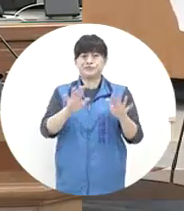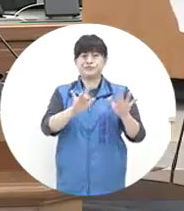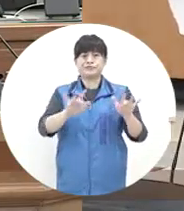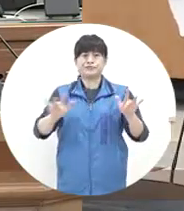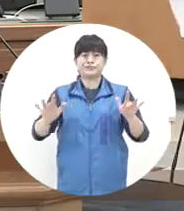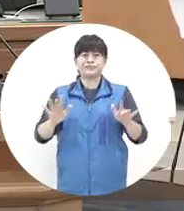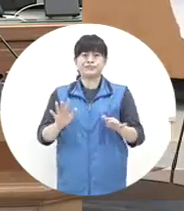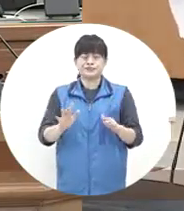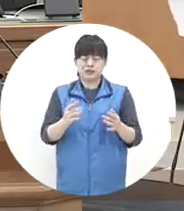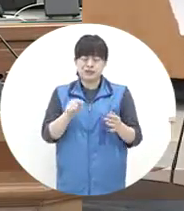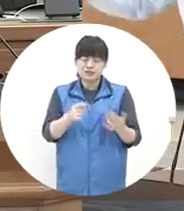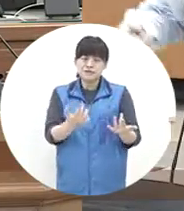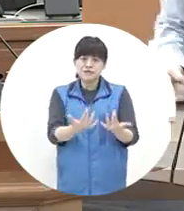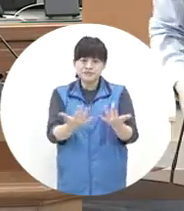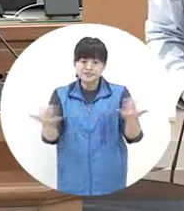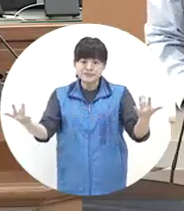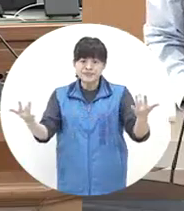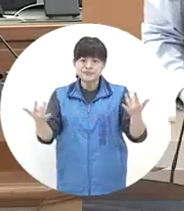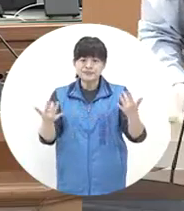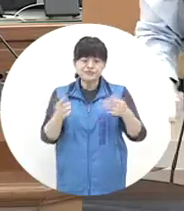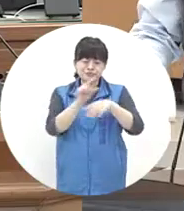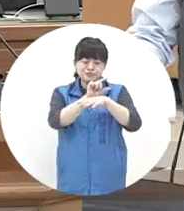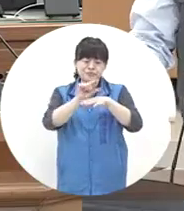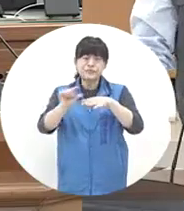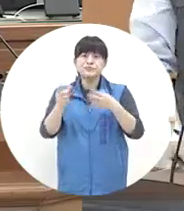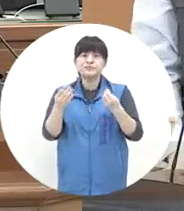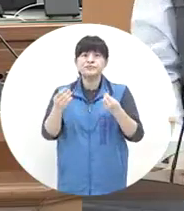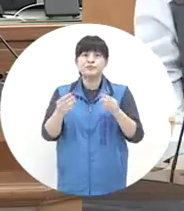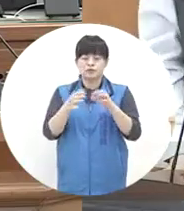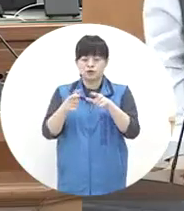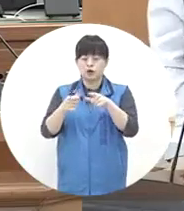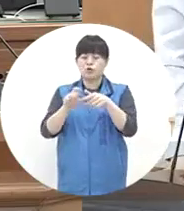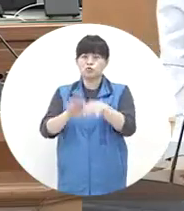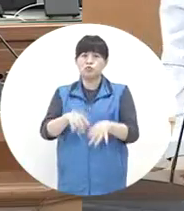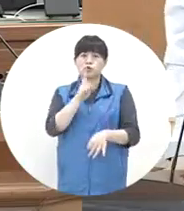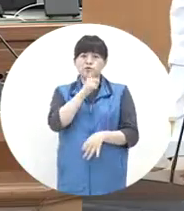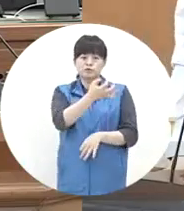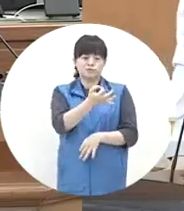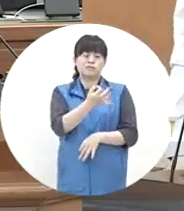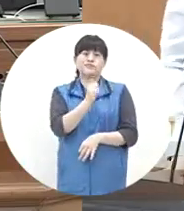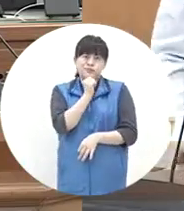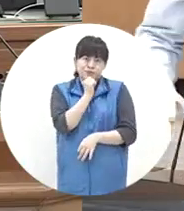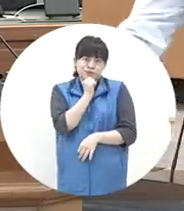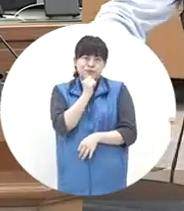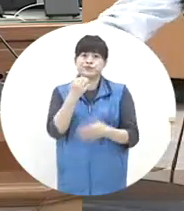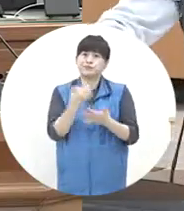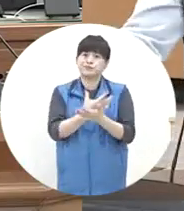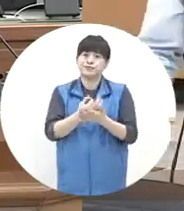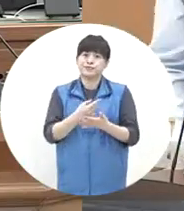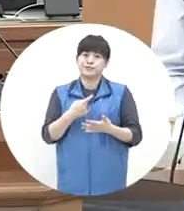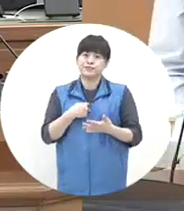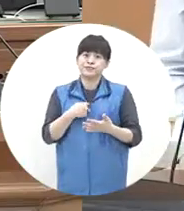个草皮的部分啦、啊、齁，因为公所说他们经费实在是很有限，我只能